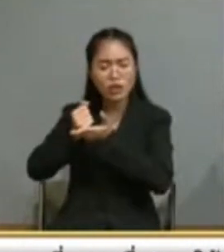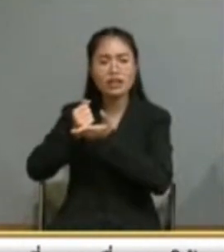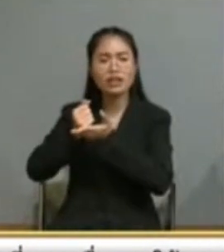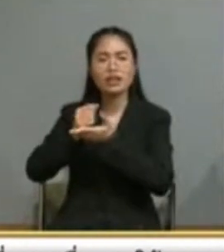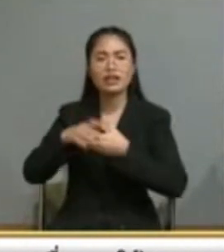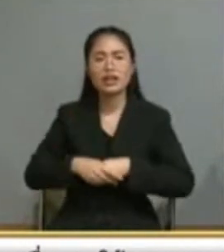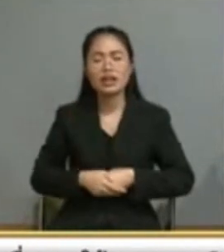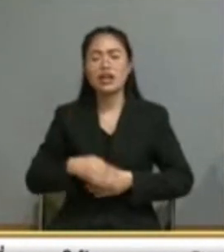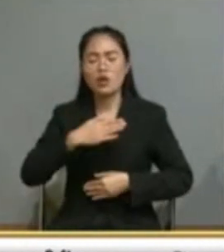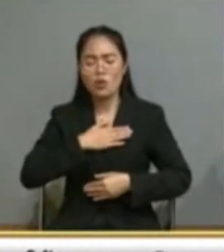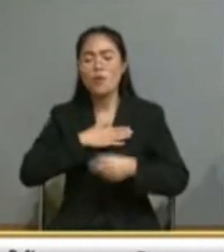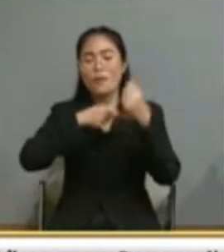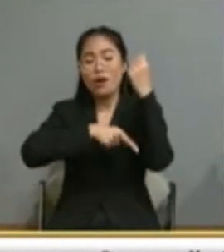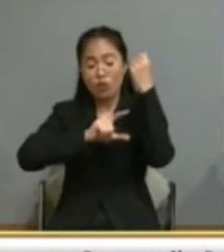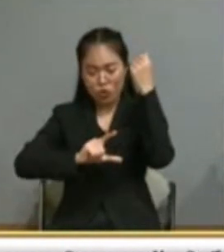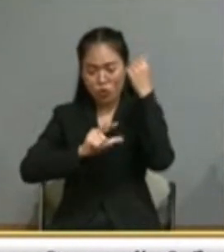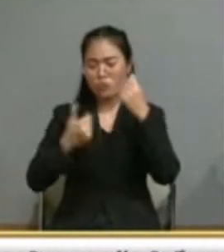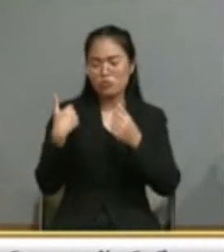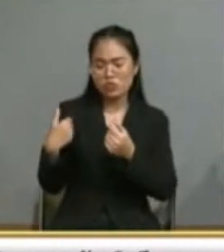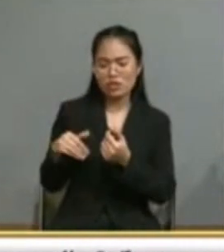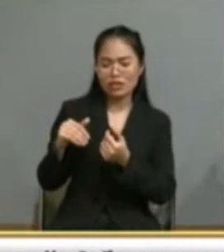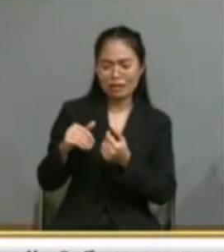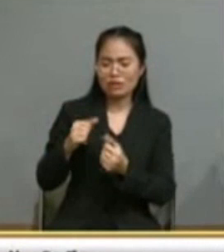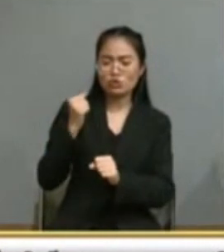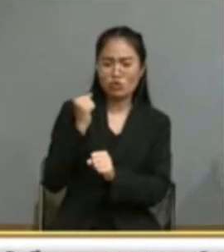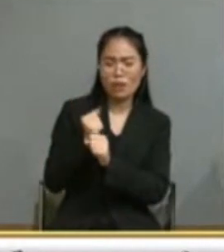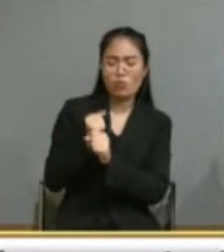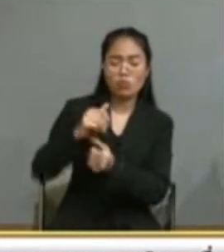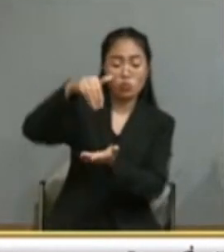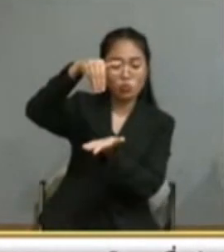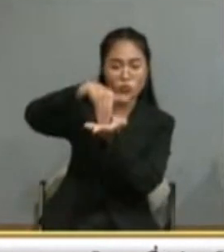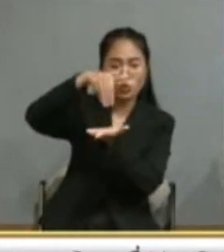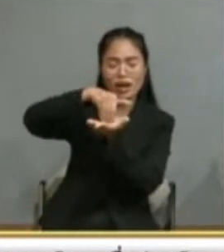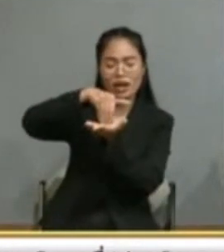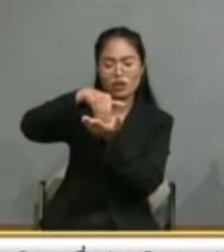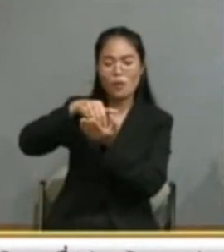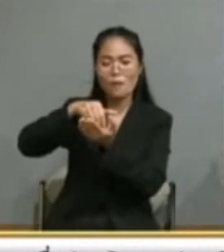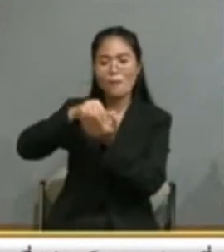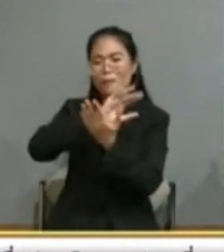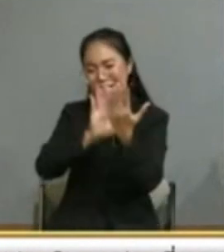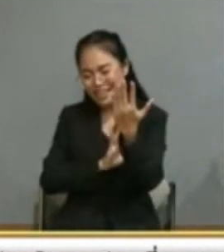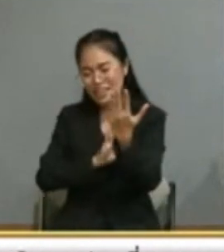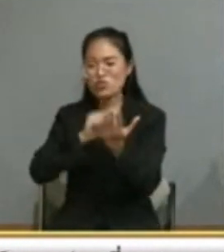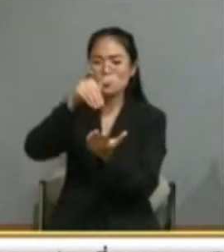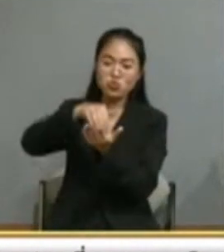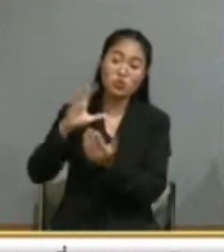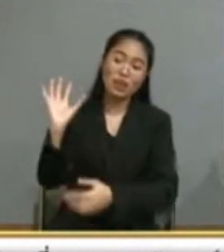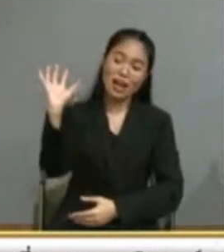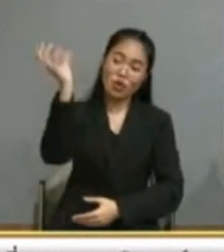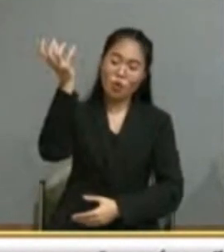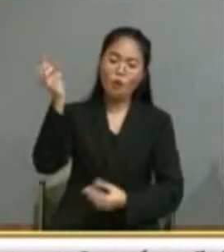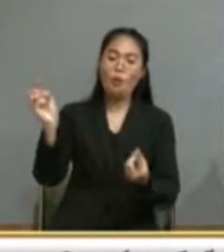กลไปสัคู่และทสำคักพัลุง มีศักยภาพที่เป็นศุกลางในระดับประเทศและในระดับโลกทางด้วฒนธรรม